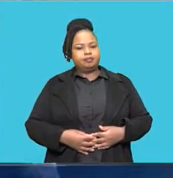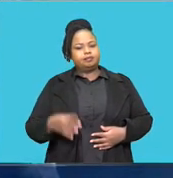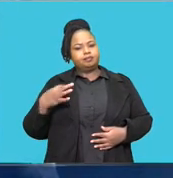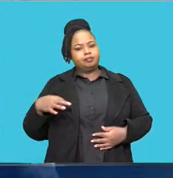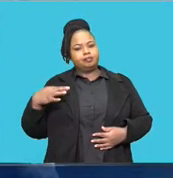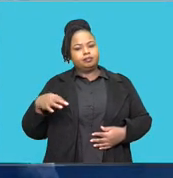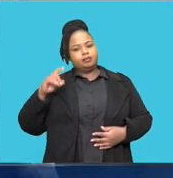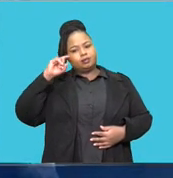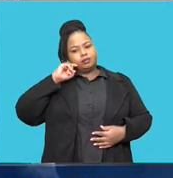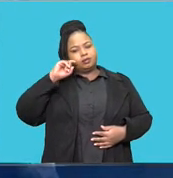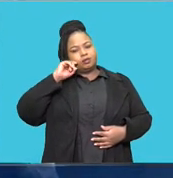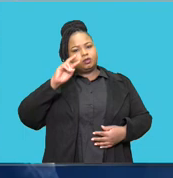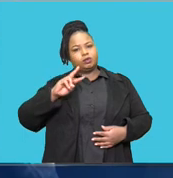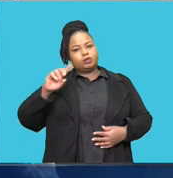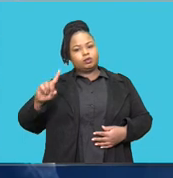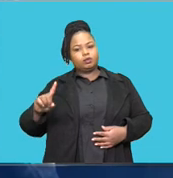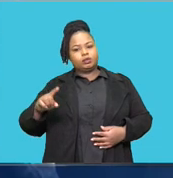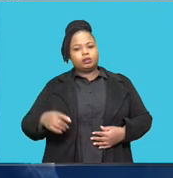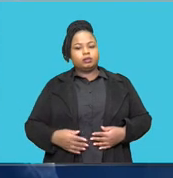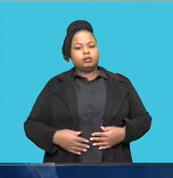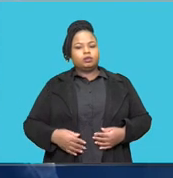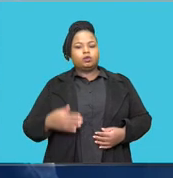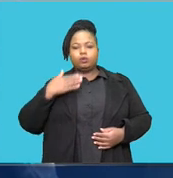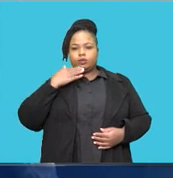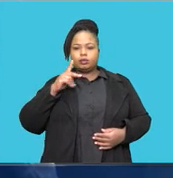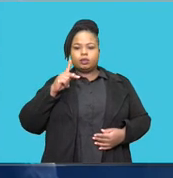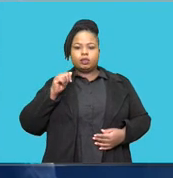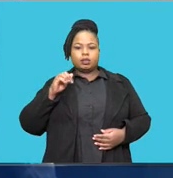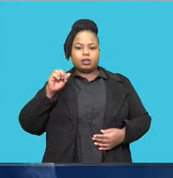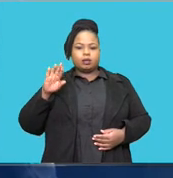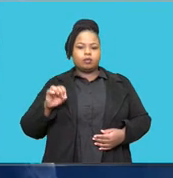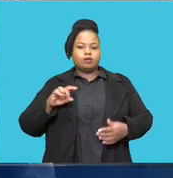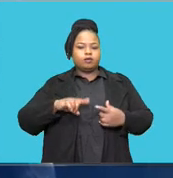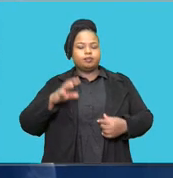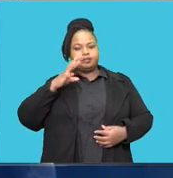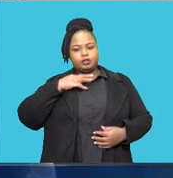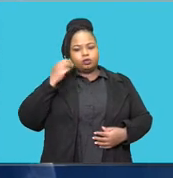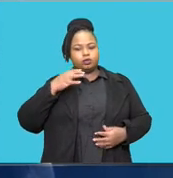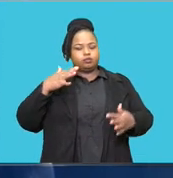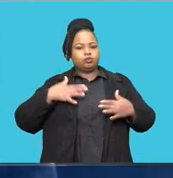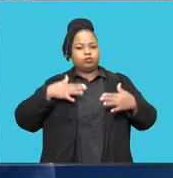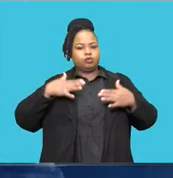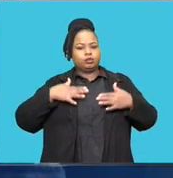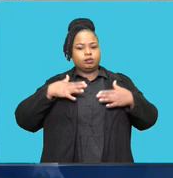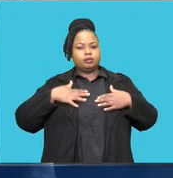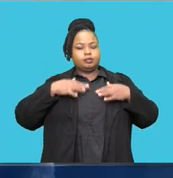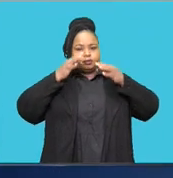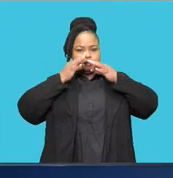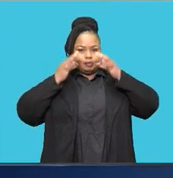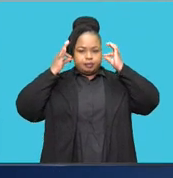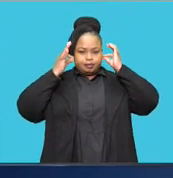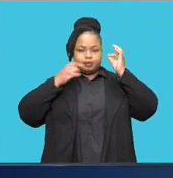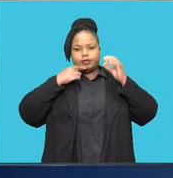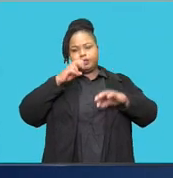Intwazana eneminyaka engamashumi amabini ananye engukarabo Baloyi wase Meadowlands ephefumla ngomatshini icela